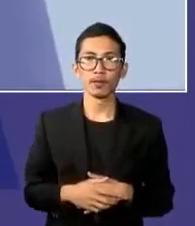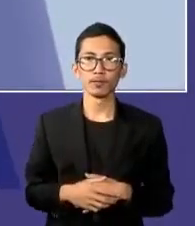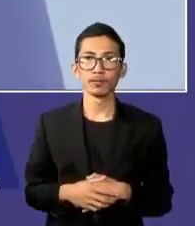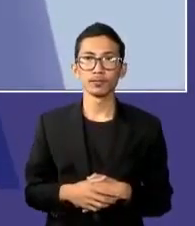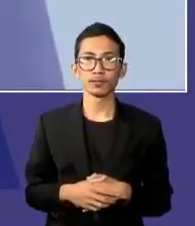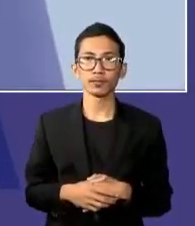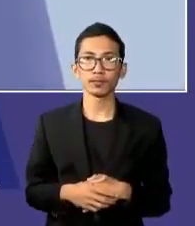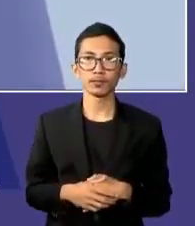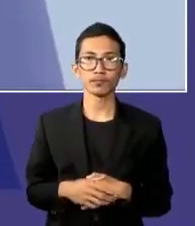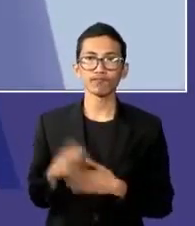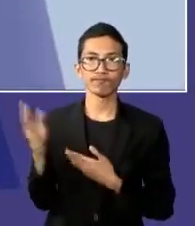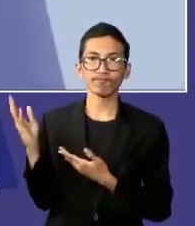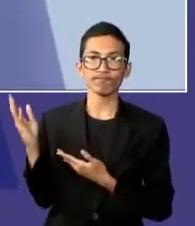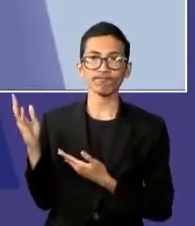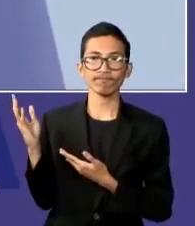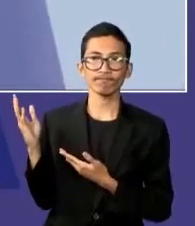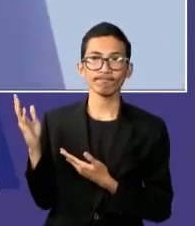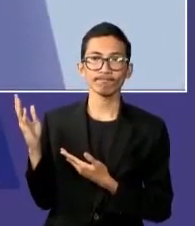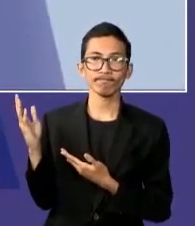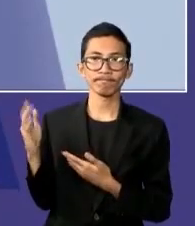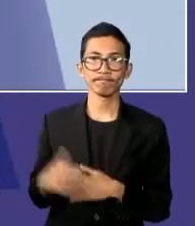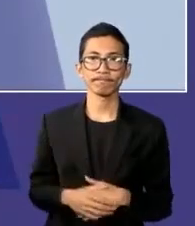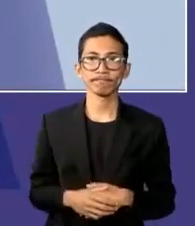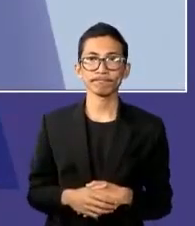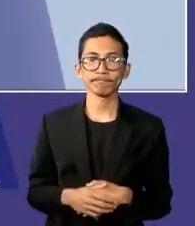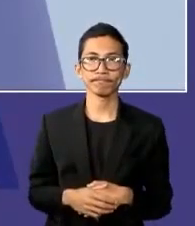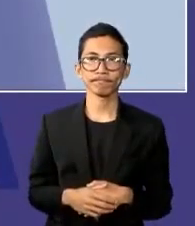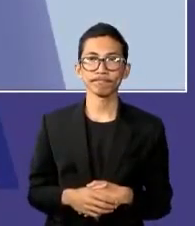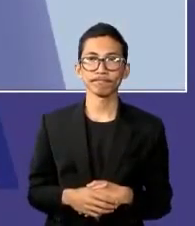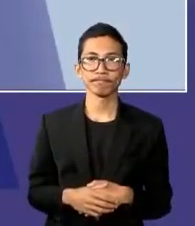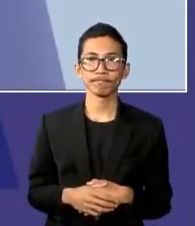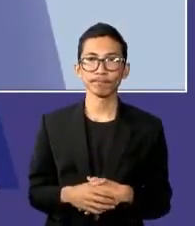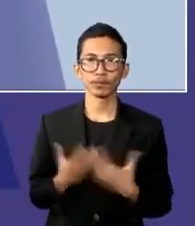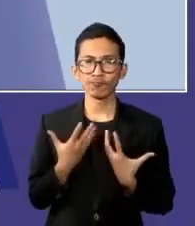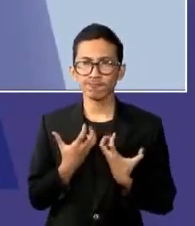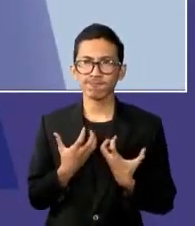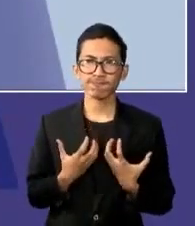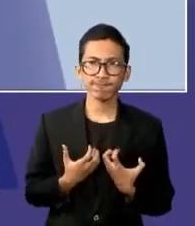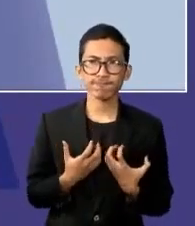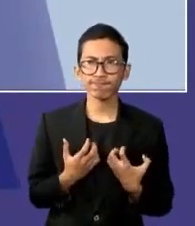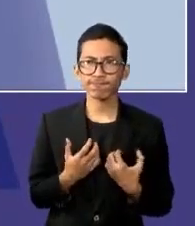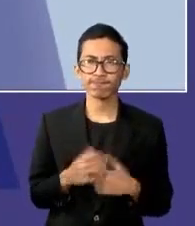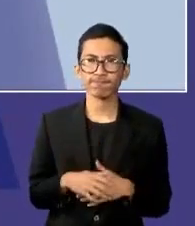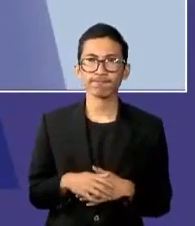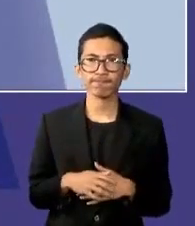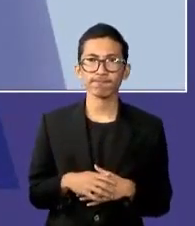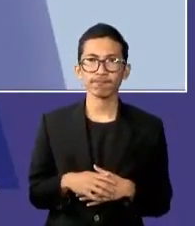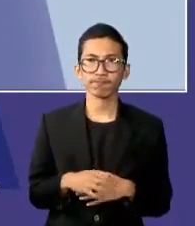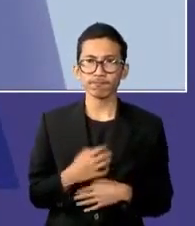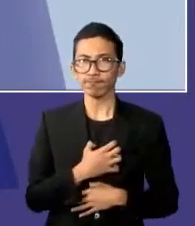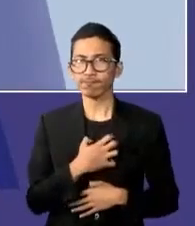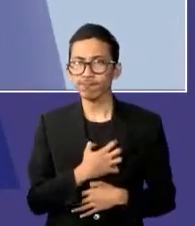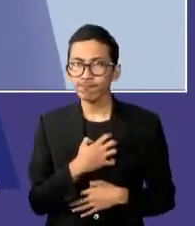pelepasan berbagai mediator atau ee faktor-faktor peradangan tubuh ya kalau kita sering sebab sebagai mediator